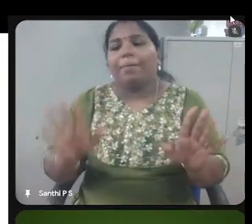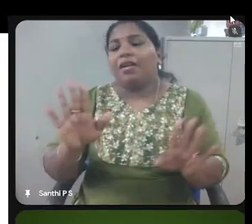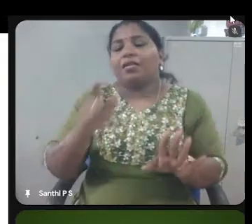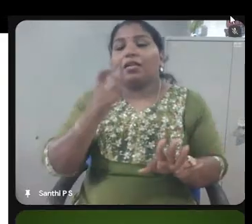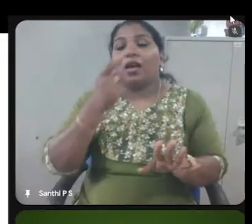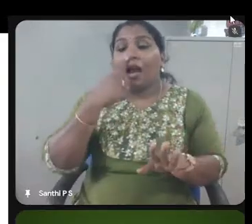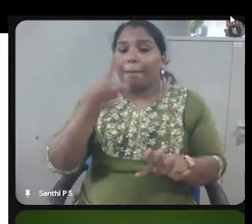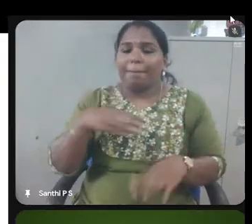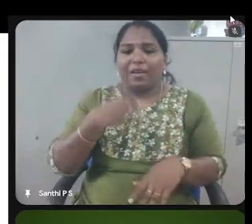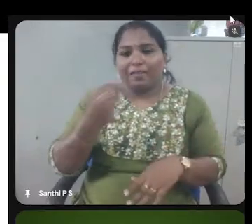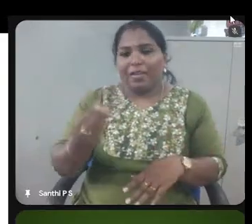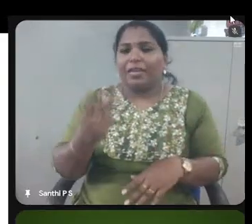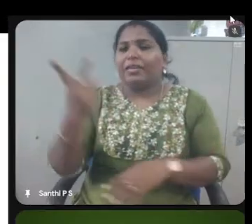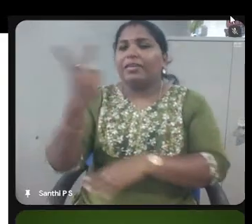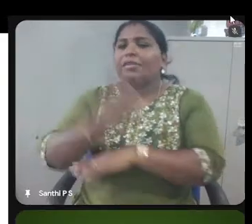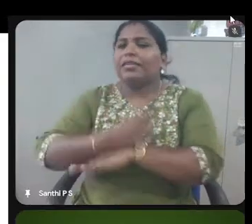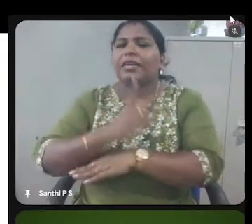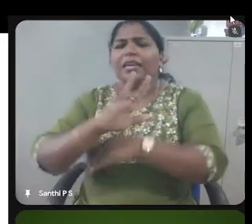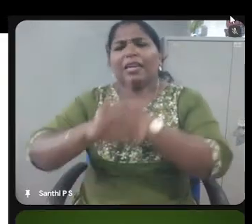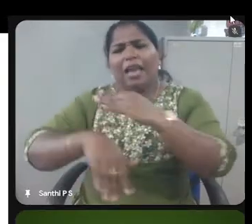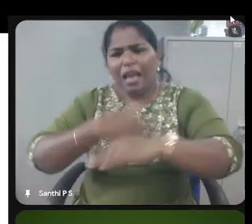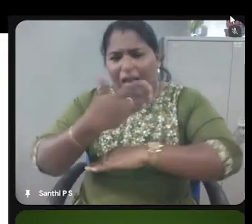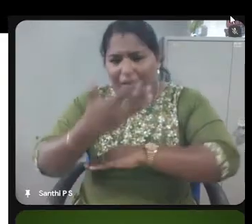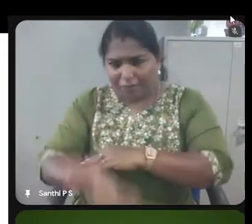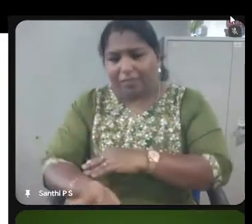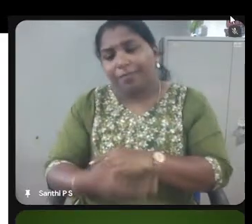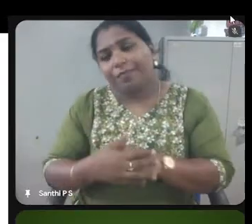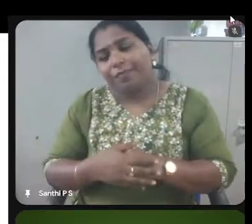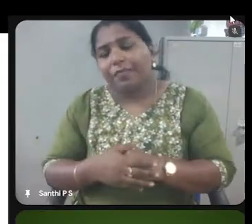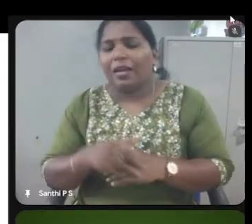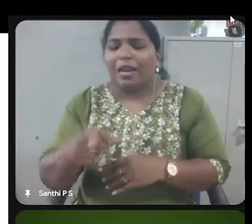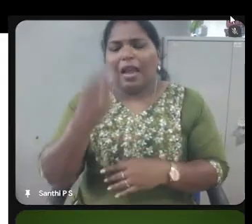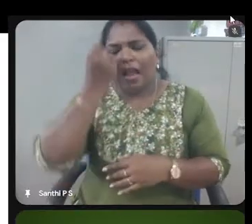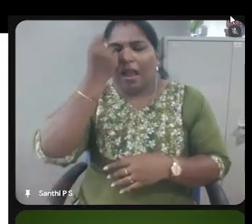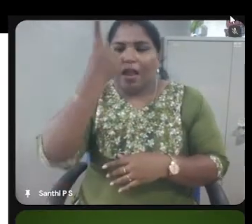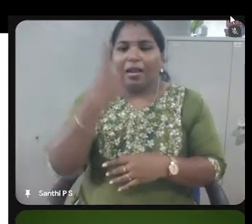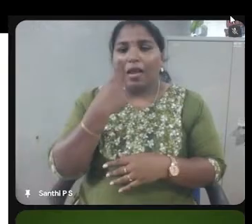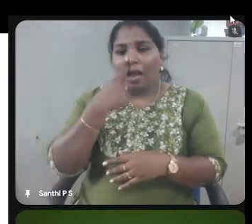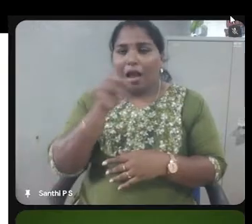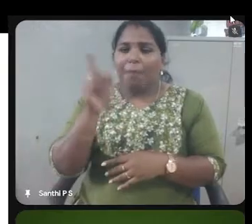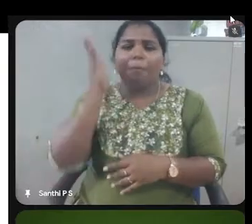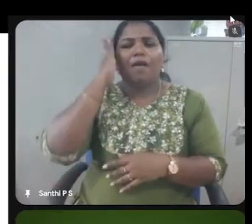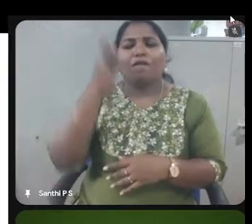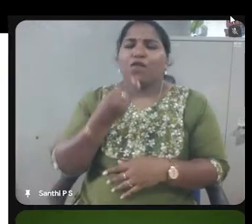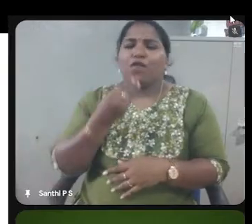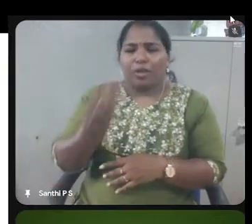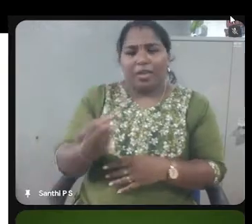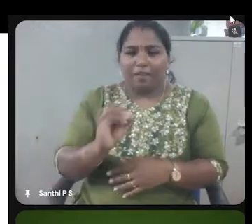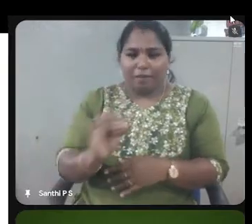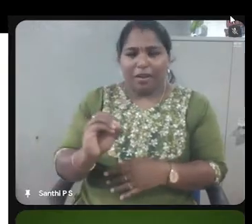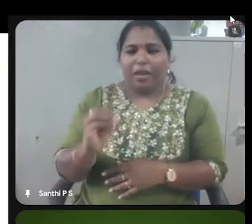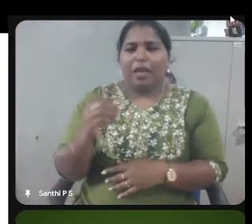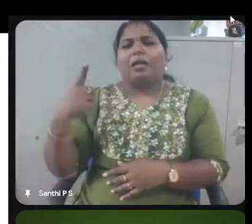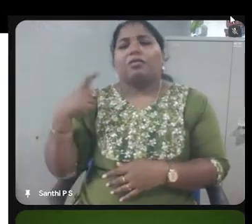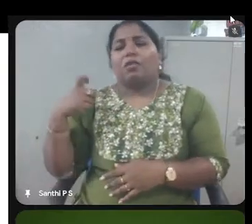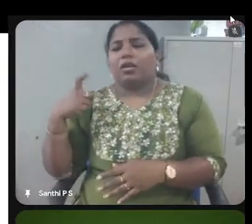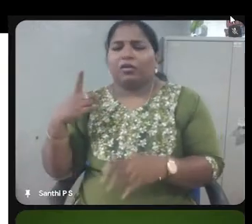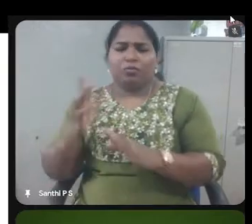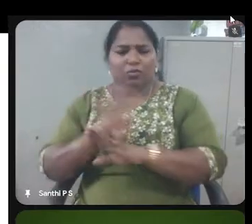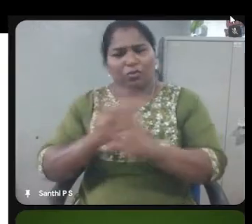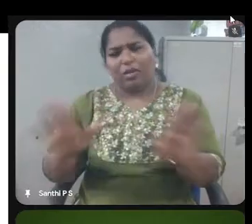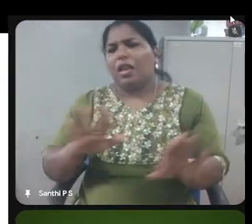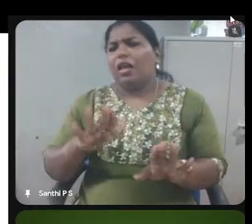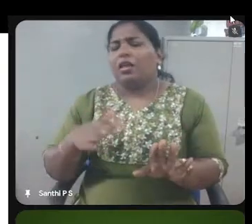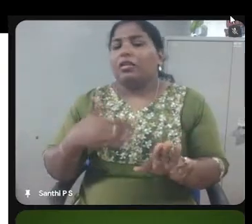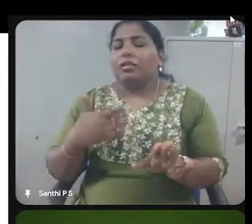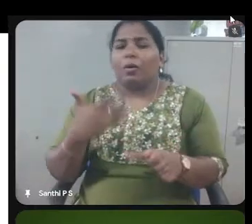ആയി, സെക്കൻഡ് ഡേ കഴിഞ്ഞപ്പോഴത്തേക്ക് ആൾക്ക് മനസ്സിലായി ഇത് വാശി പിടിച്ചിട്ട് കാര്യമില്ല, നത്തിങ് ഇസ് ഗോയിങ് ടു